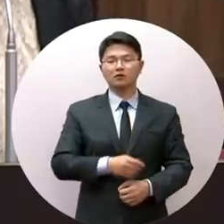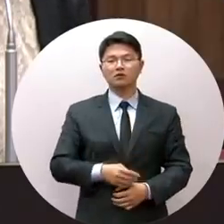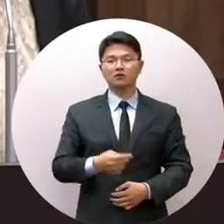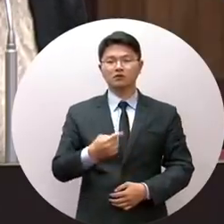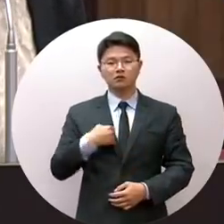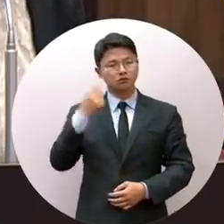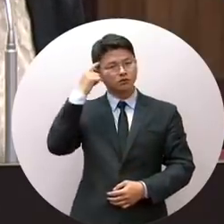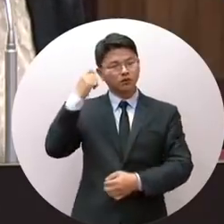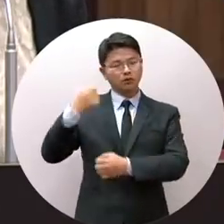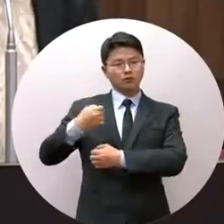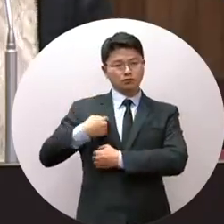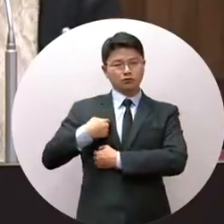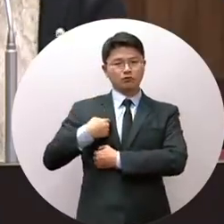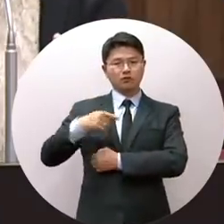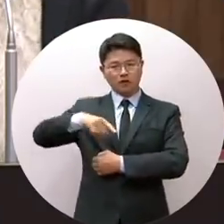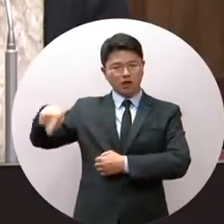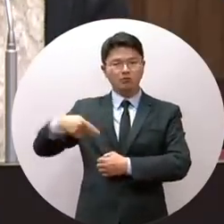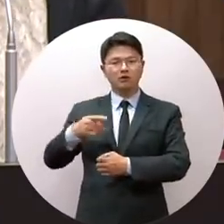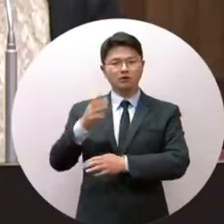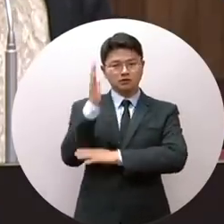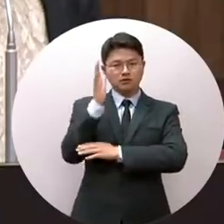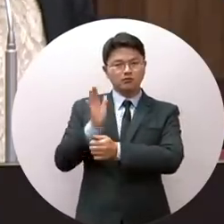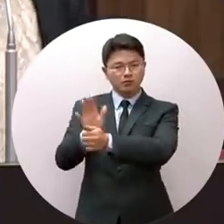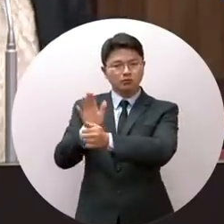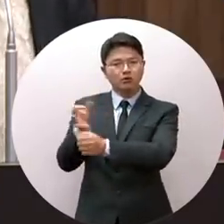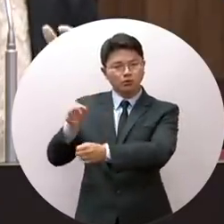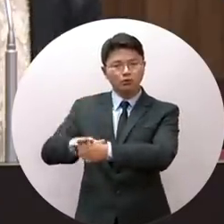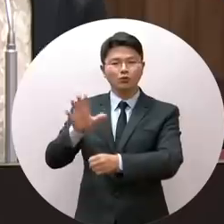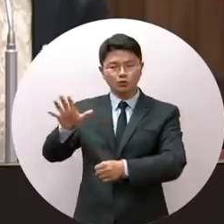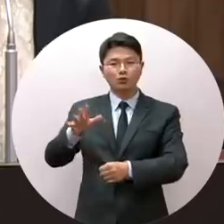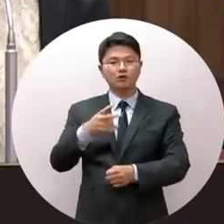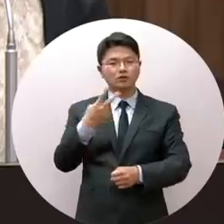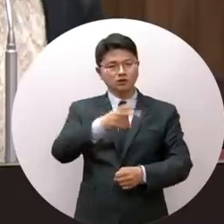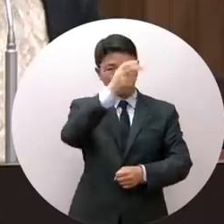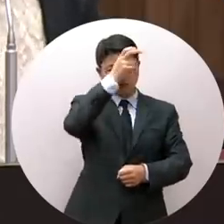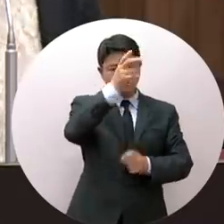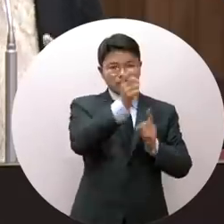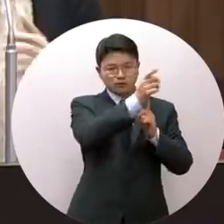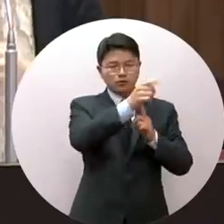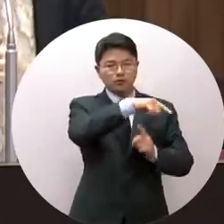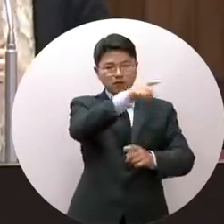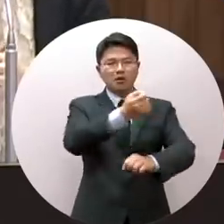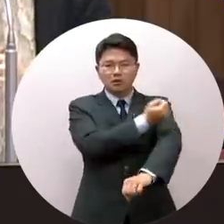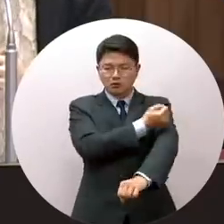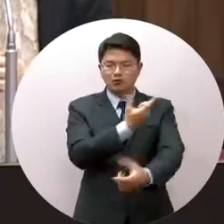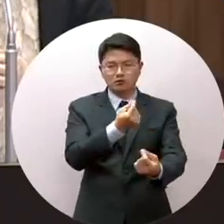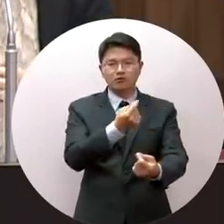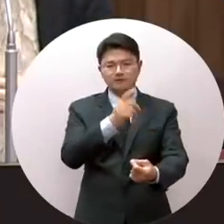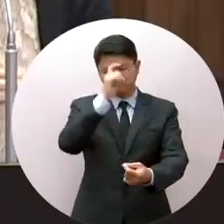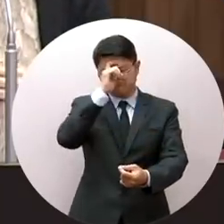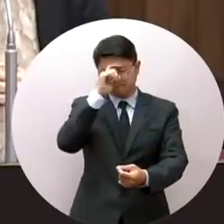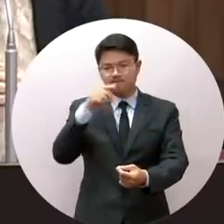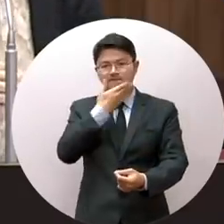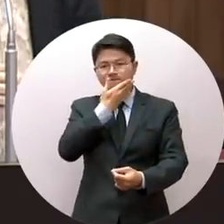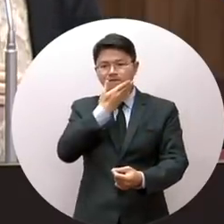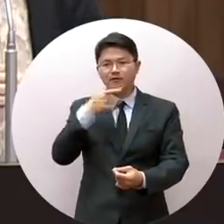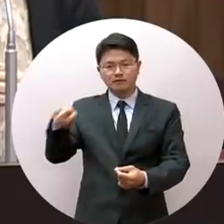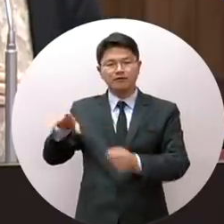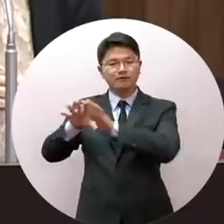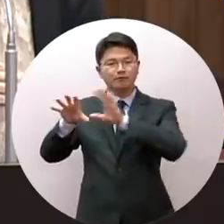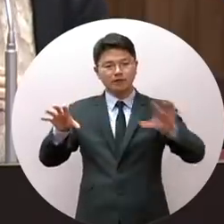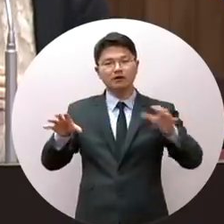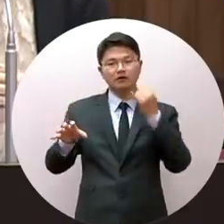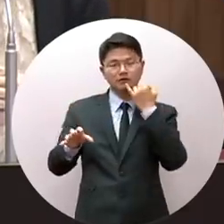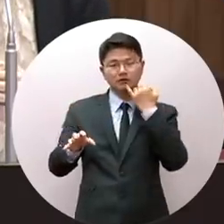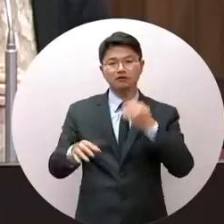我们也政府国家也照顾军人，那所以我们认为警消也非常辛苦，我们要比照。但是您知不知道，军人的部分事实